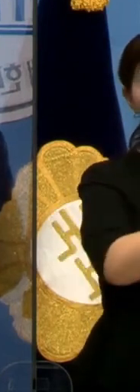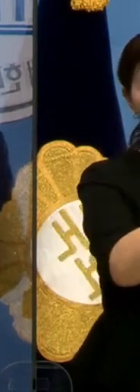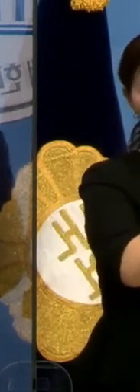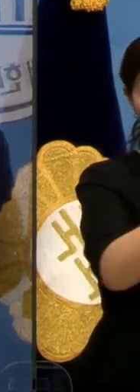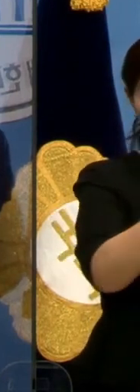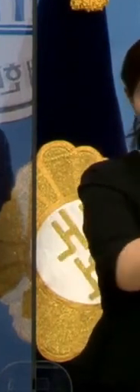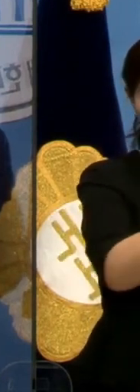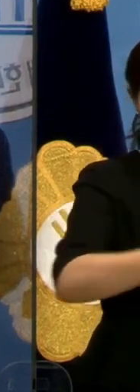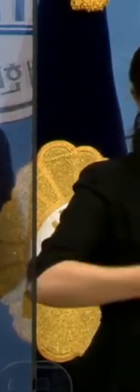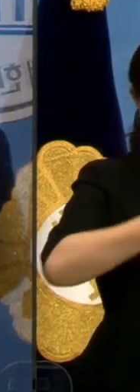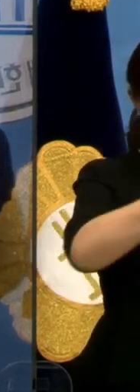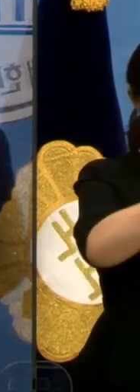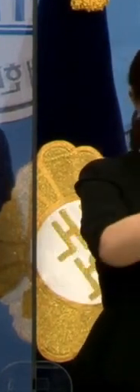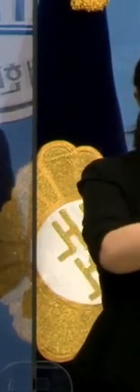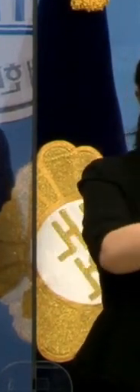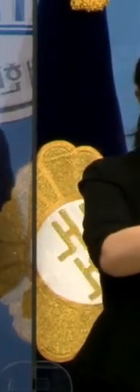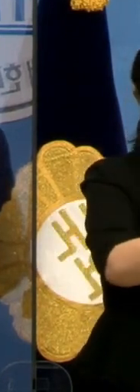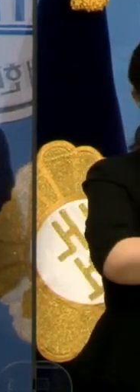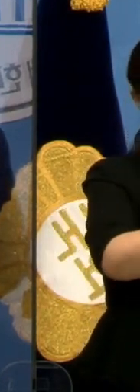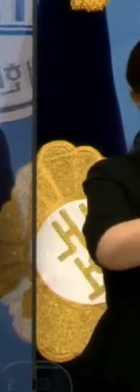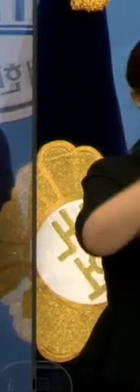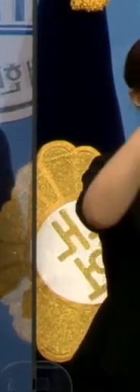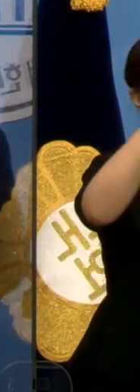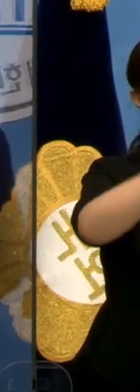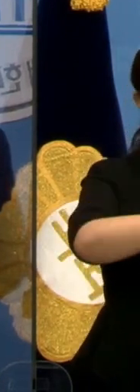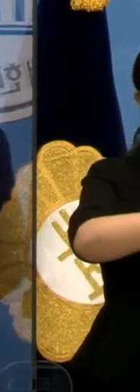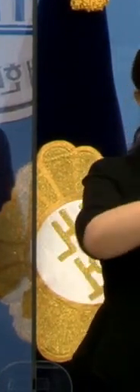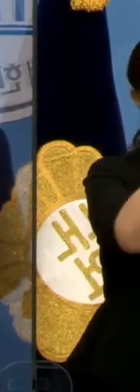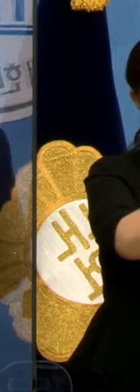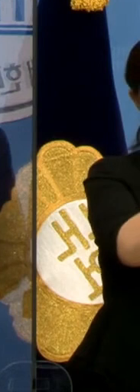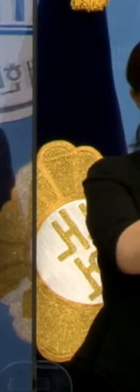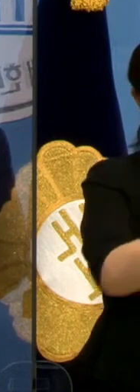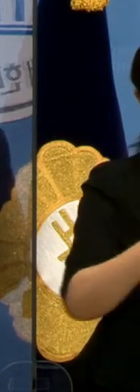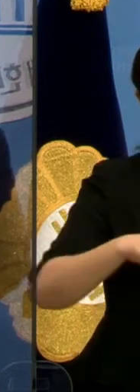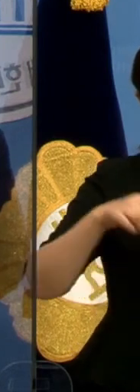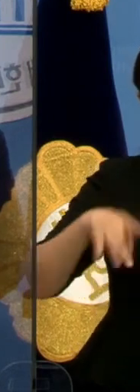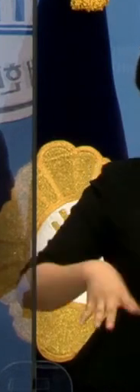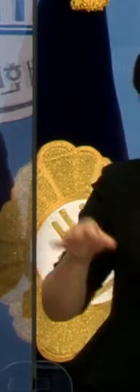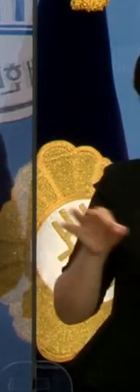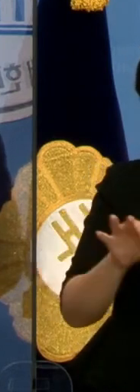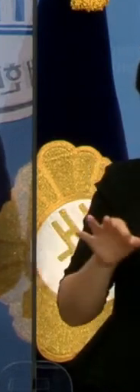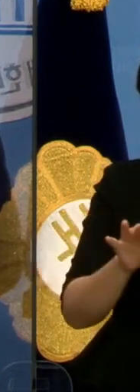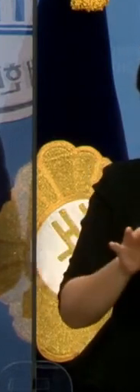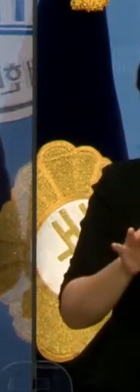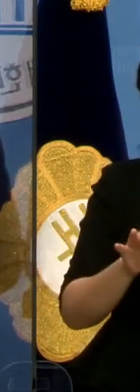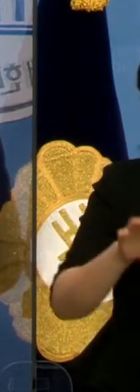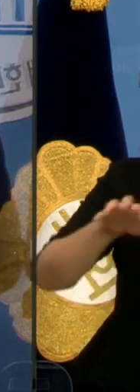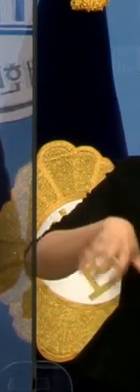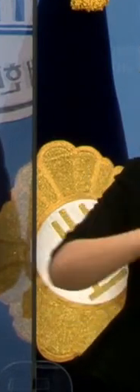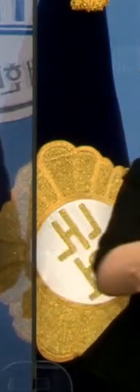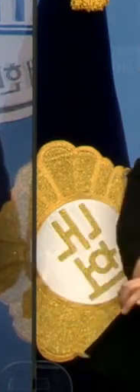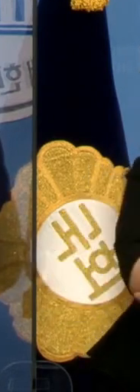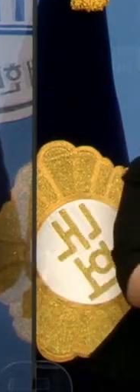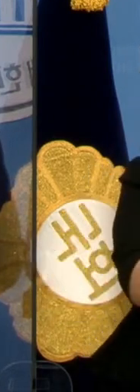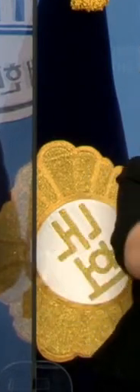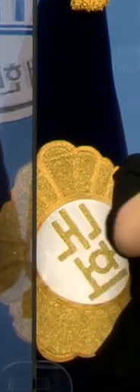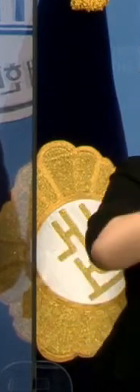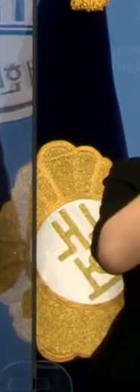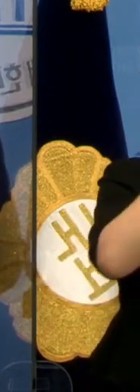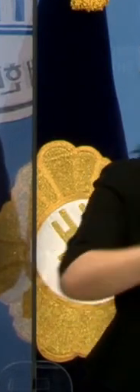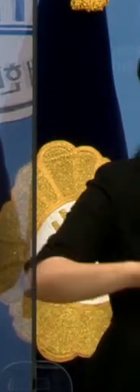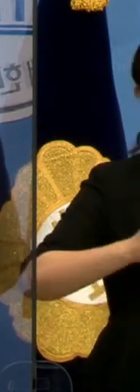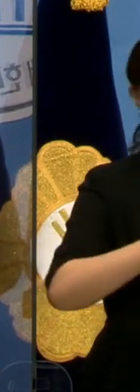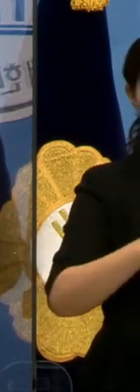투자하는 목적세 권임 개념을 도입함으로 실효성 있는 조달 방안이 될 것입니다. 국민연금은